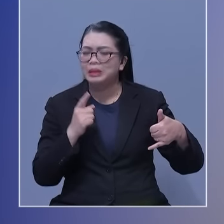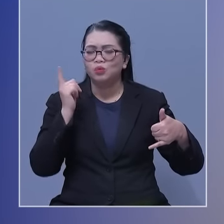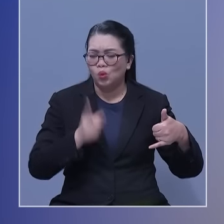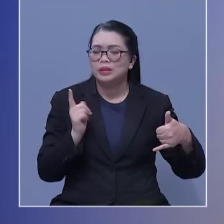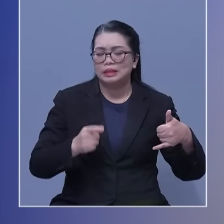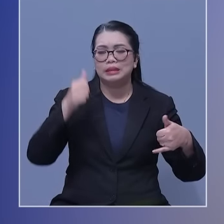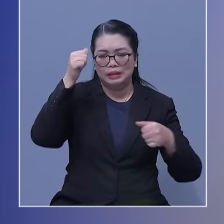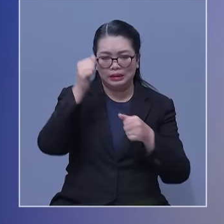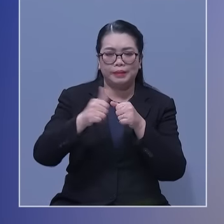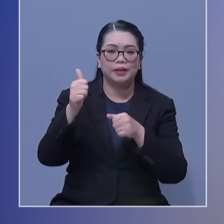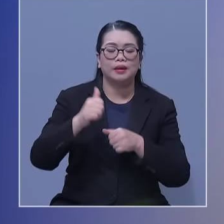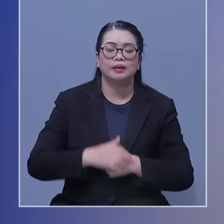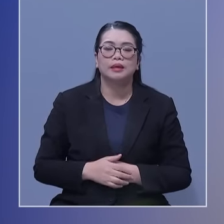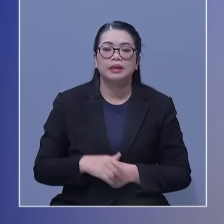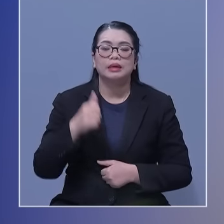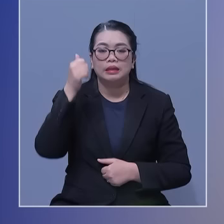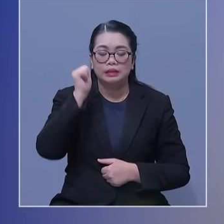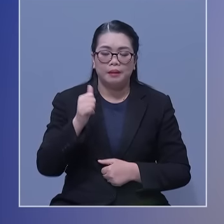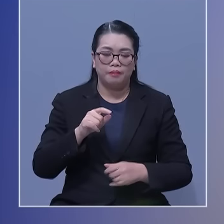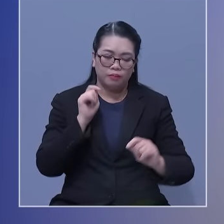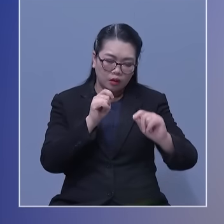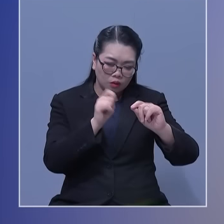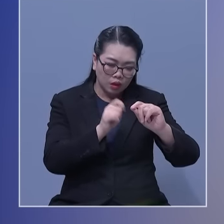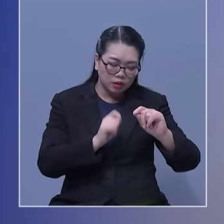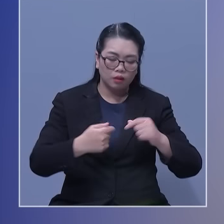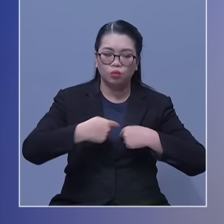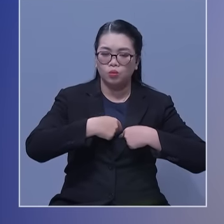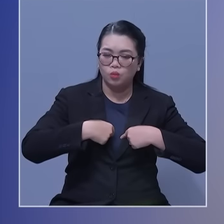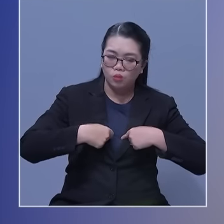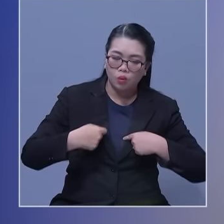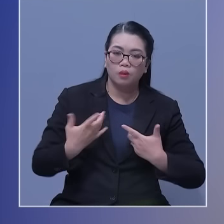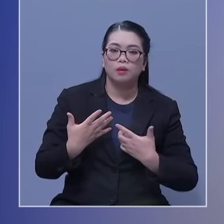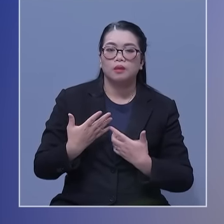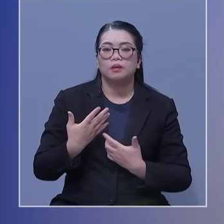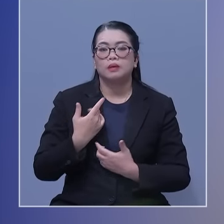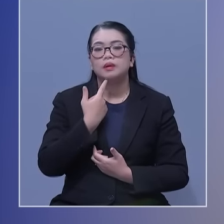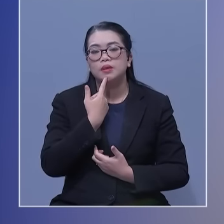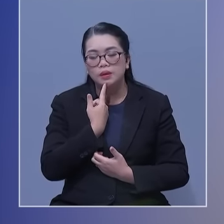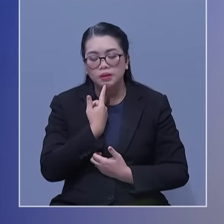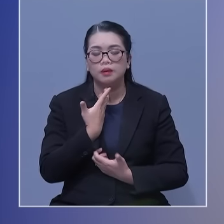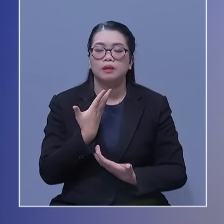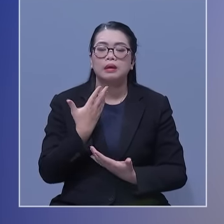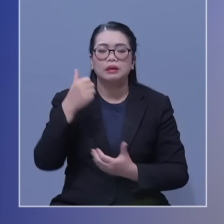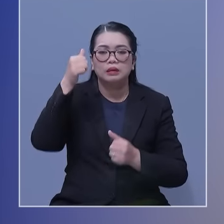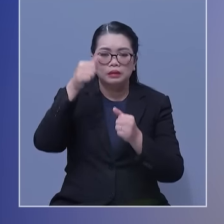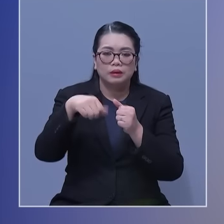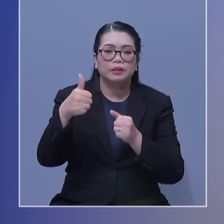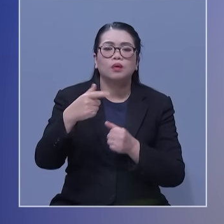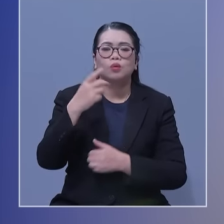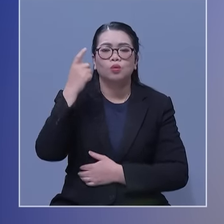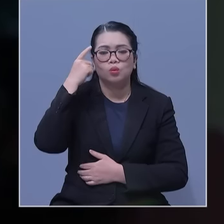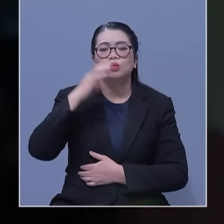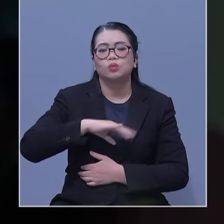เราดูจากตรงไหนบ้างครับพี่รสแล้วเพะหน้าตาเอะไเยครับคือความบัเราเป็นพี่กับน้องอะไรอย่างเยเราก็เรารู้